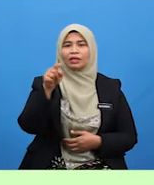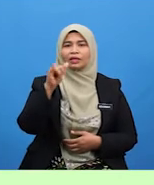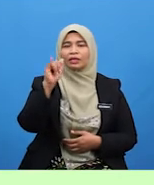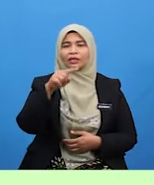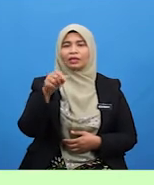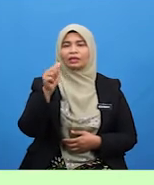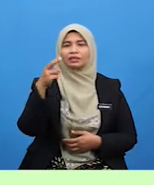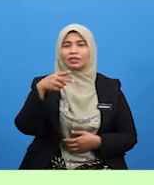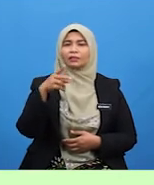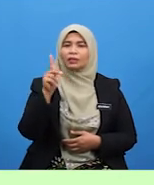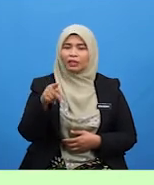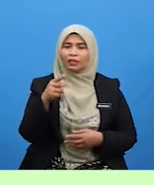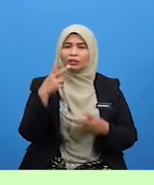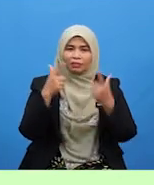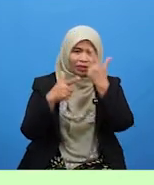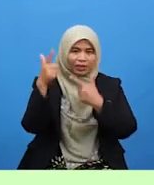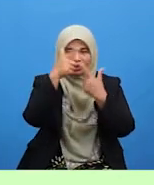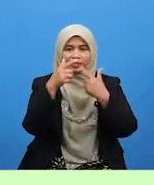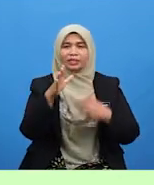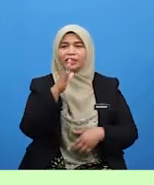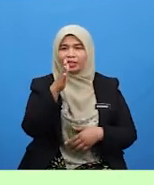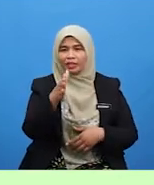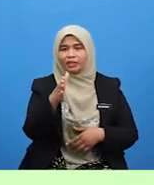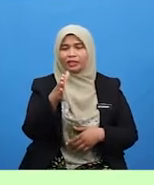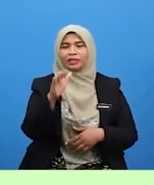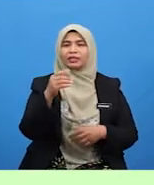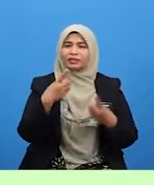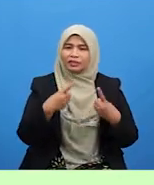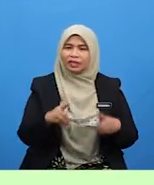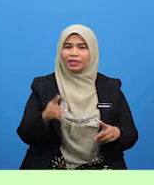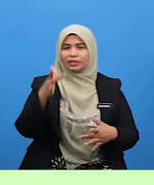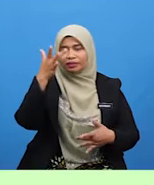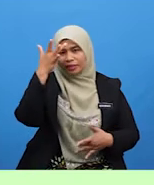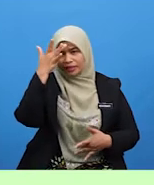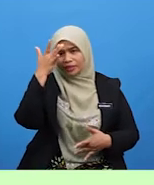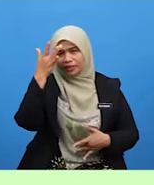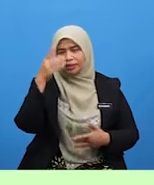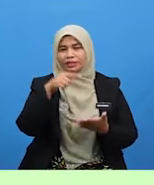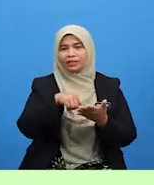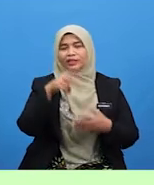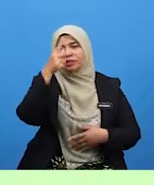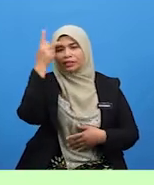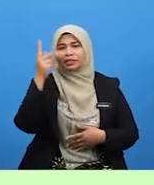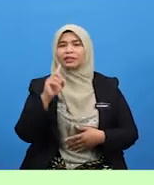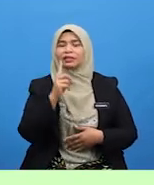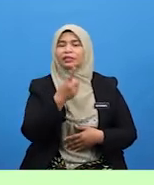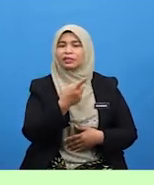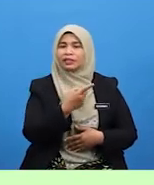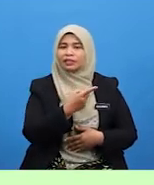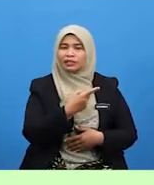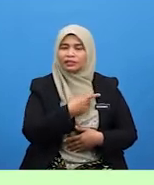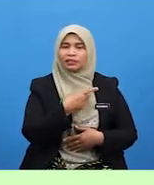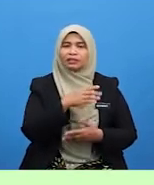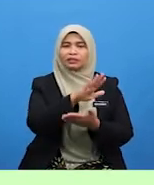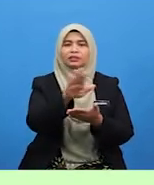Azizah perlu menziarahi neneknya yang sedang sakit. Ini kerana kita dan